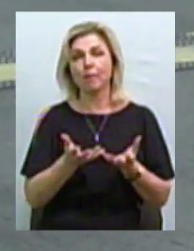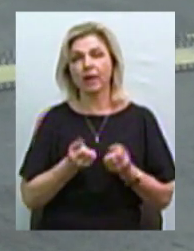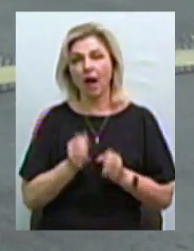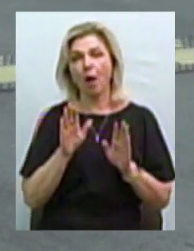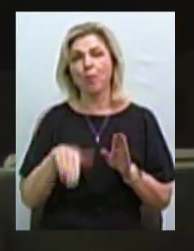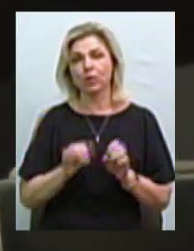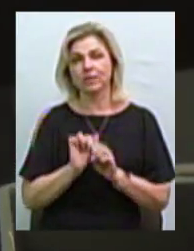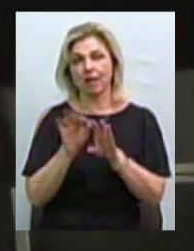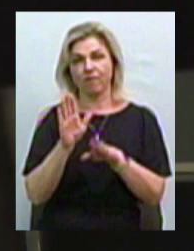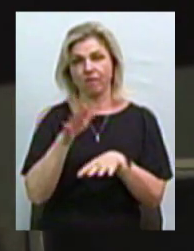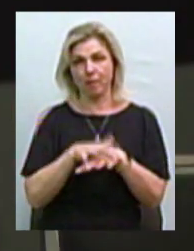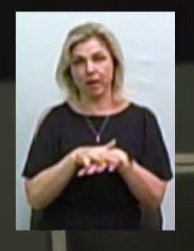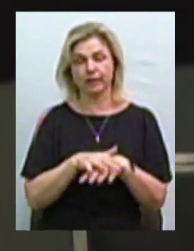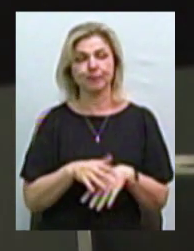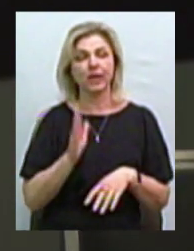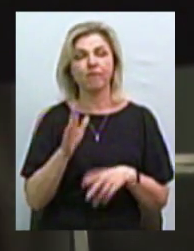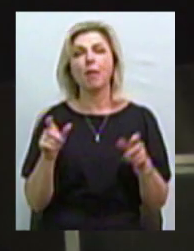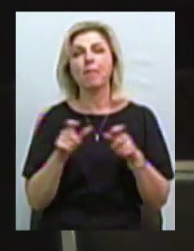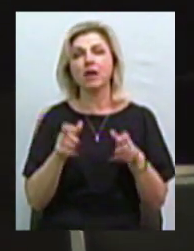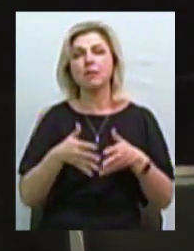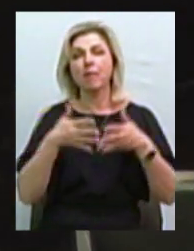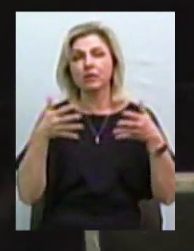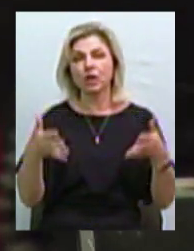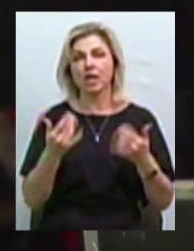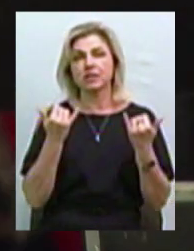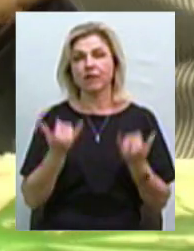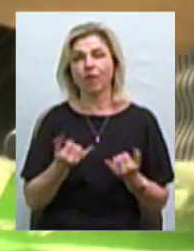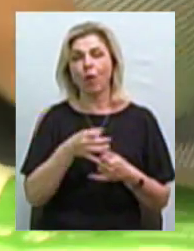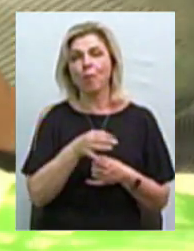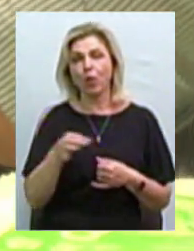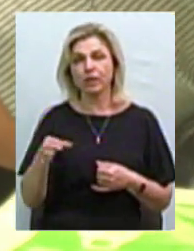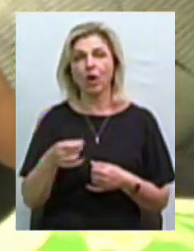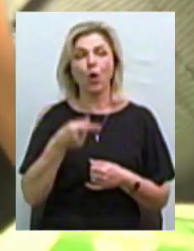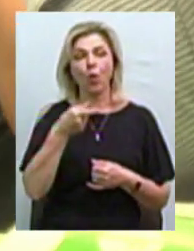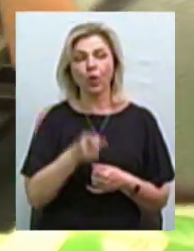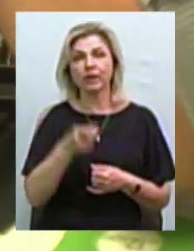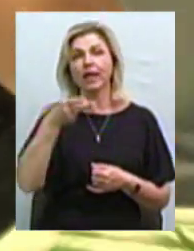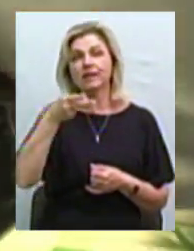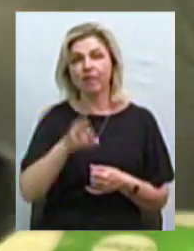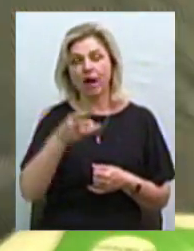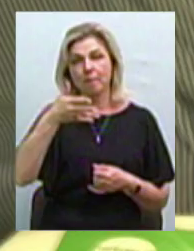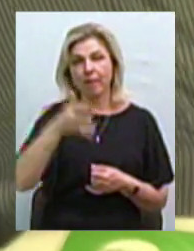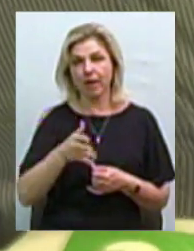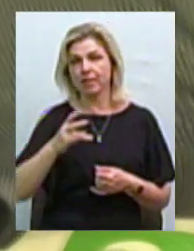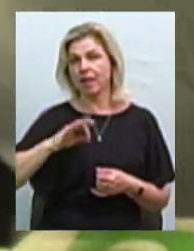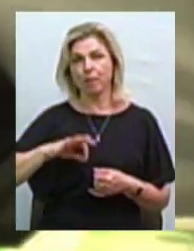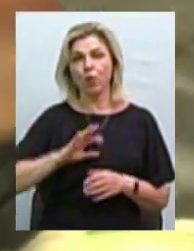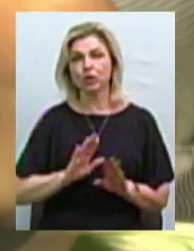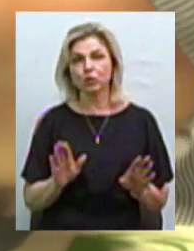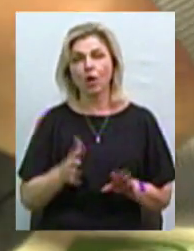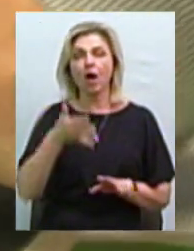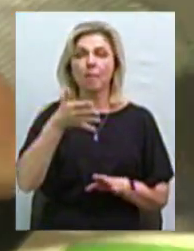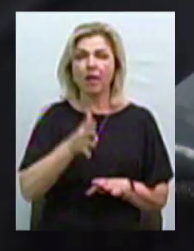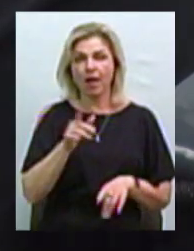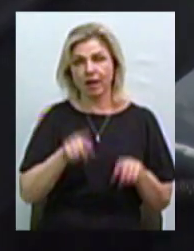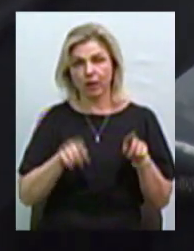банк. В великих мережевих магазинах на сьогоднішній день монети номіналами 1 та 2 не користуються. П'ятьма –